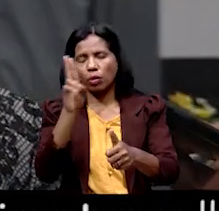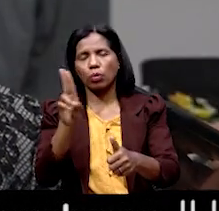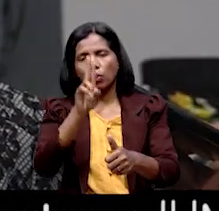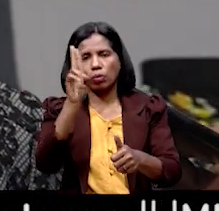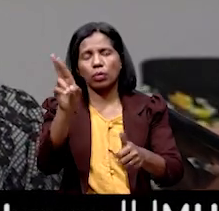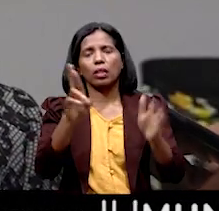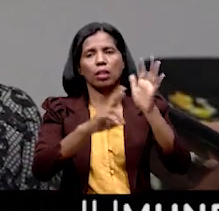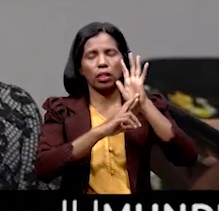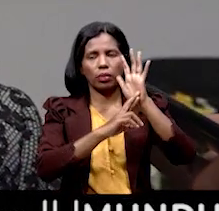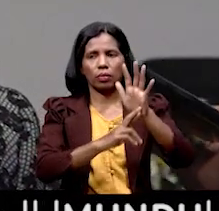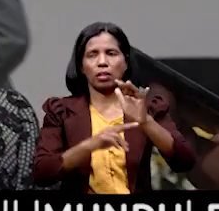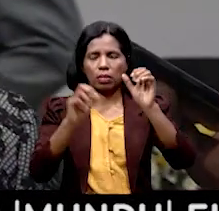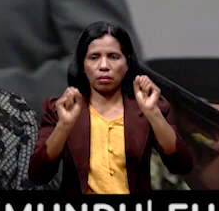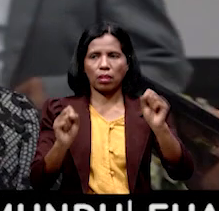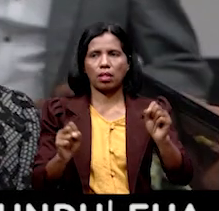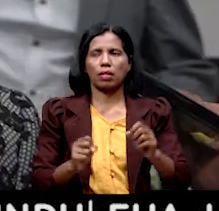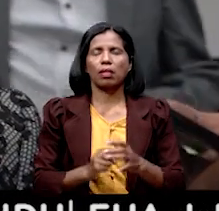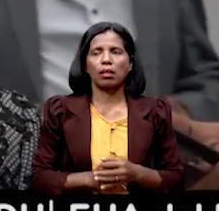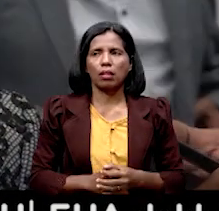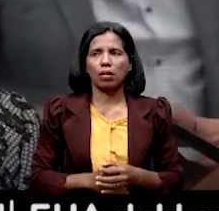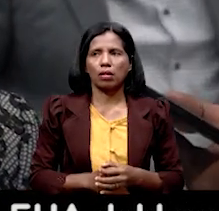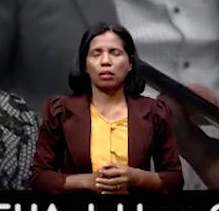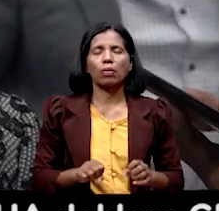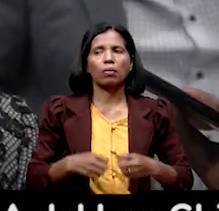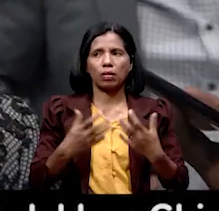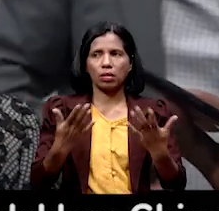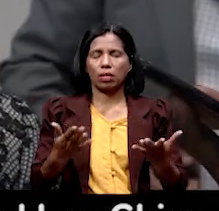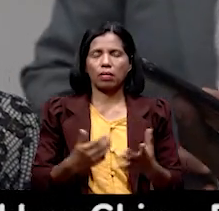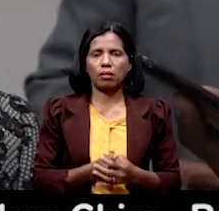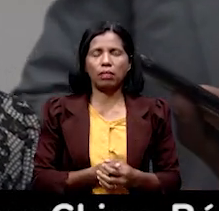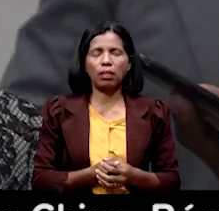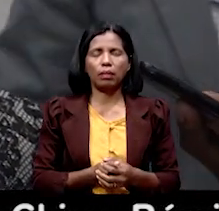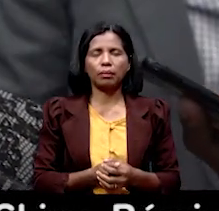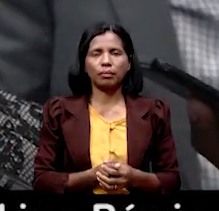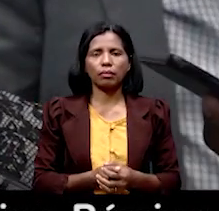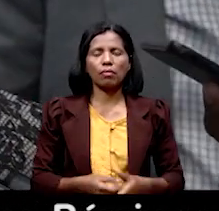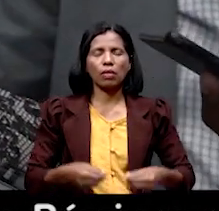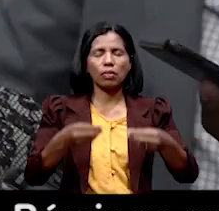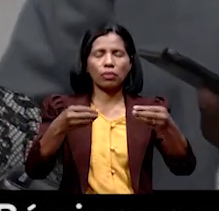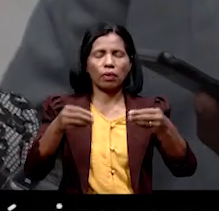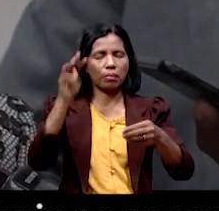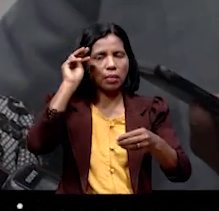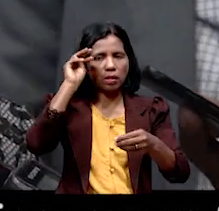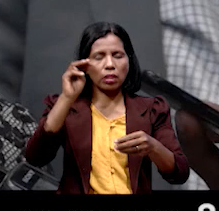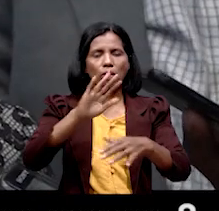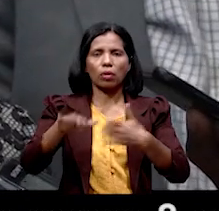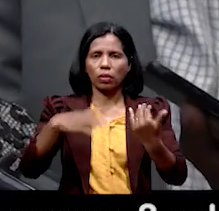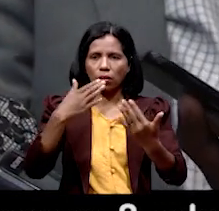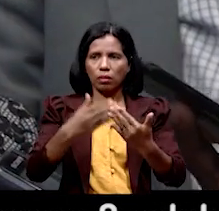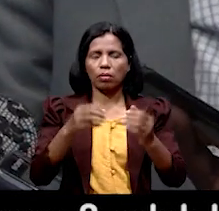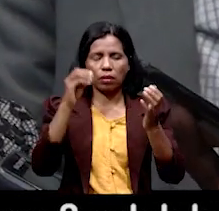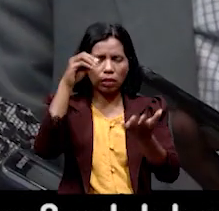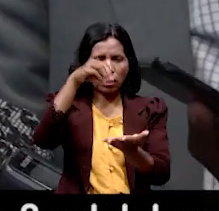relatori ida ne atu bele oinsa maka encoraja ministerio sira podi bele